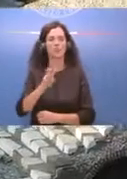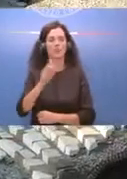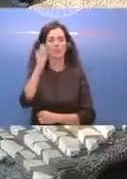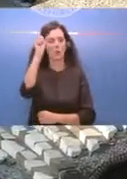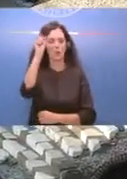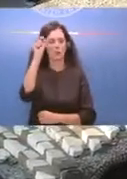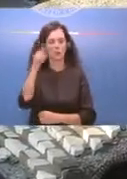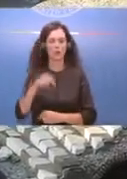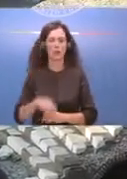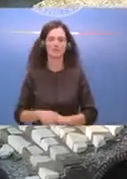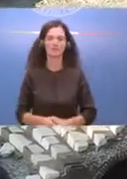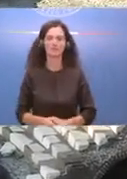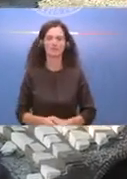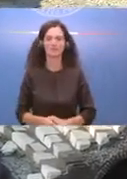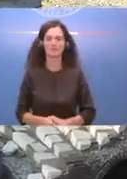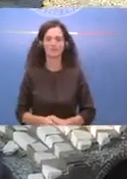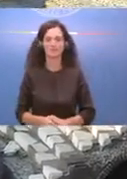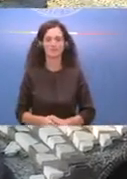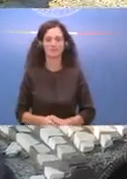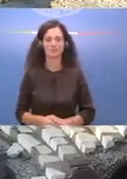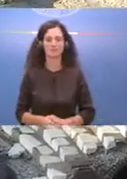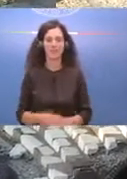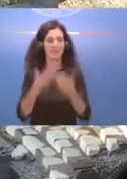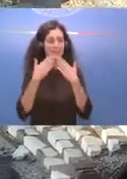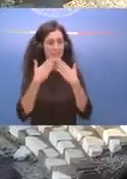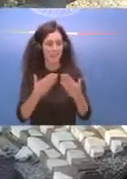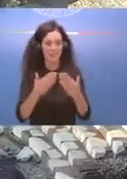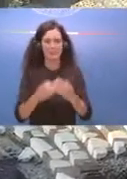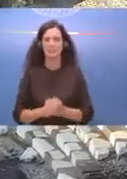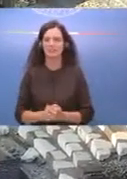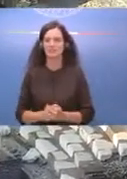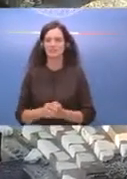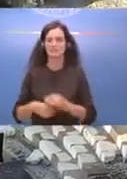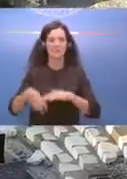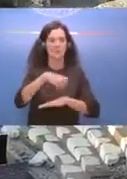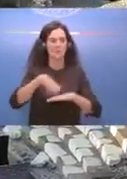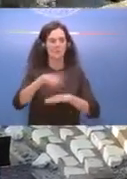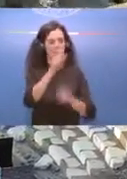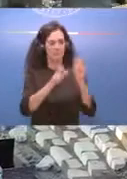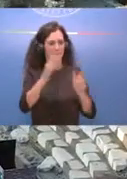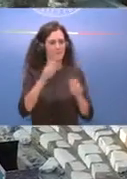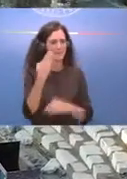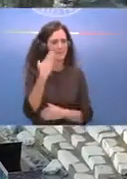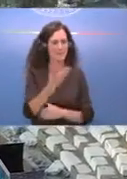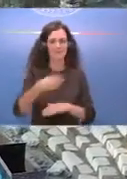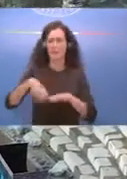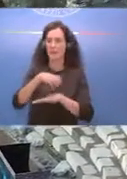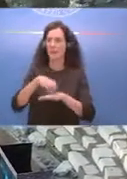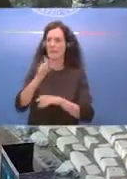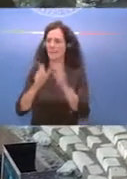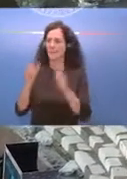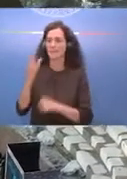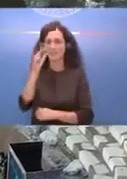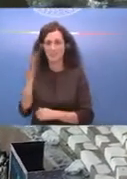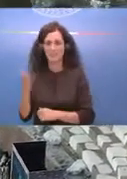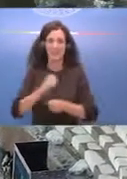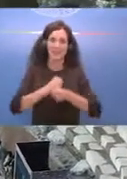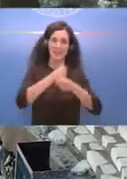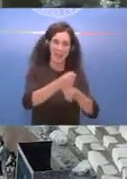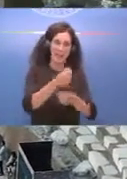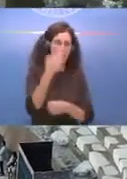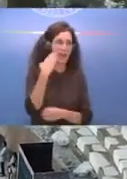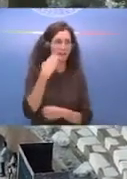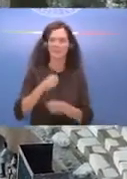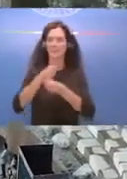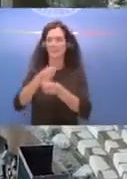grazie grazie ministri e ministri delegate e delegati direttrice